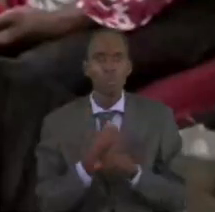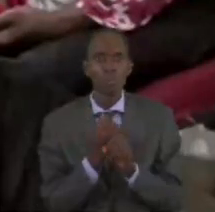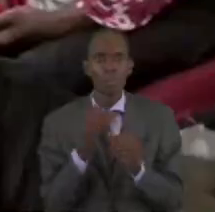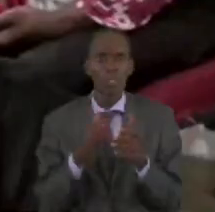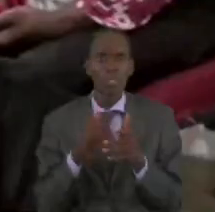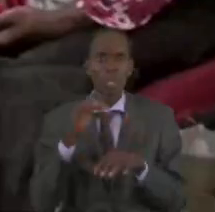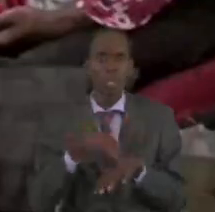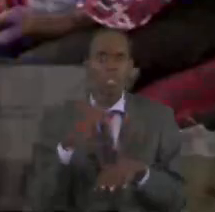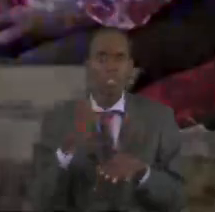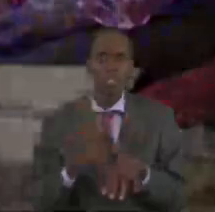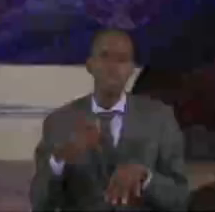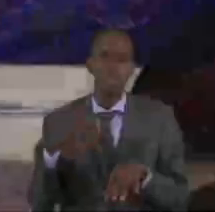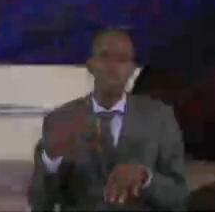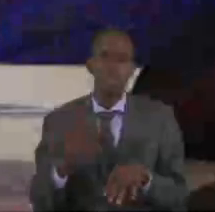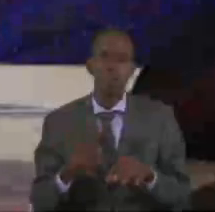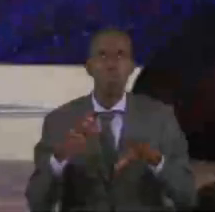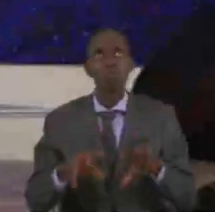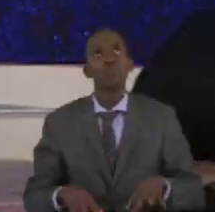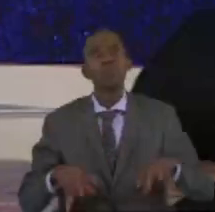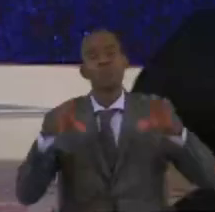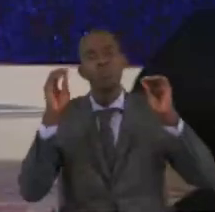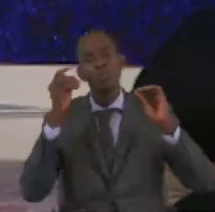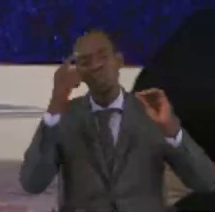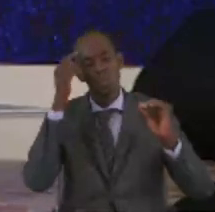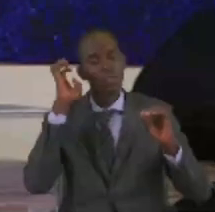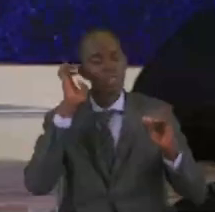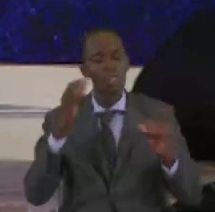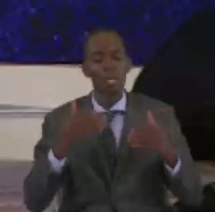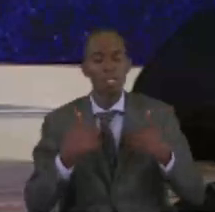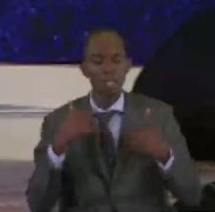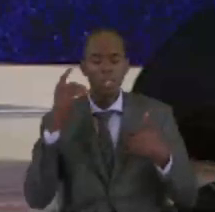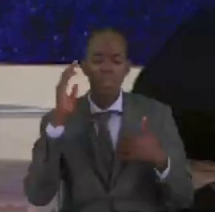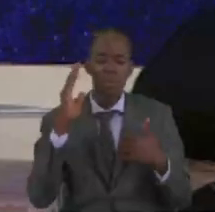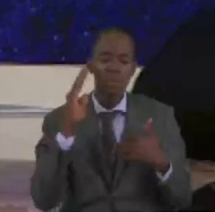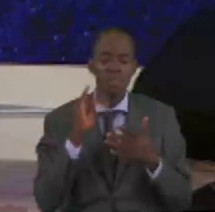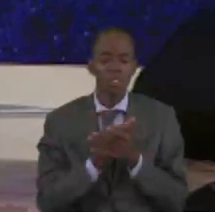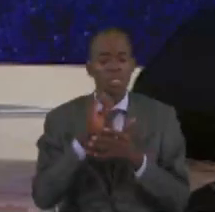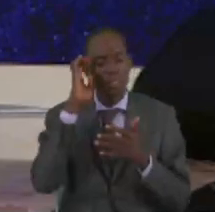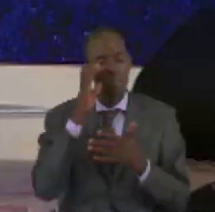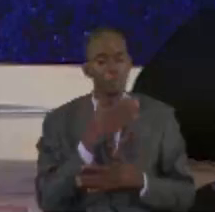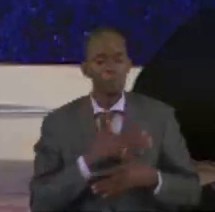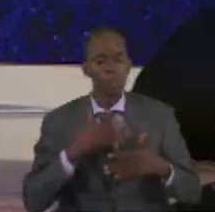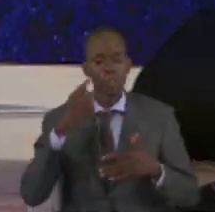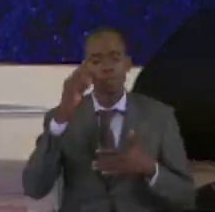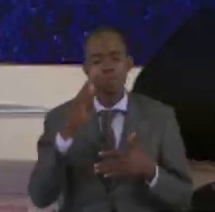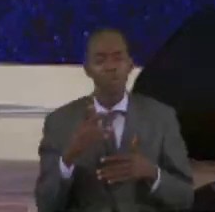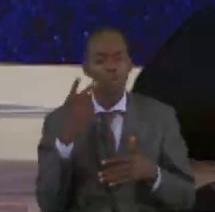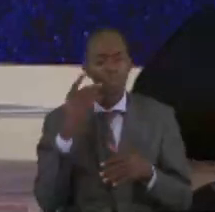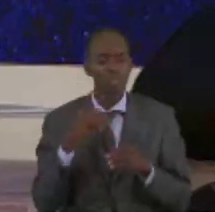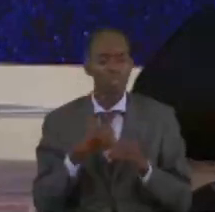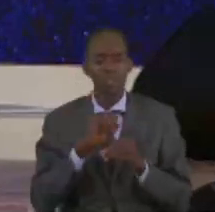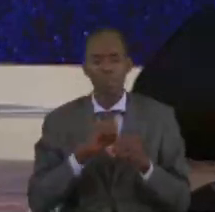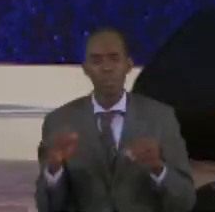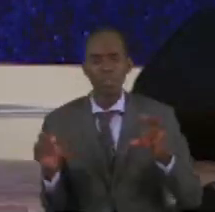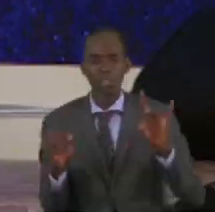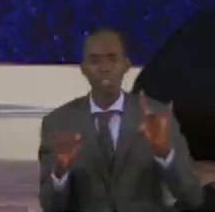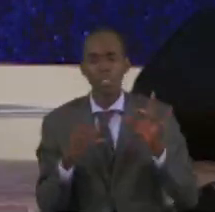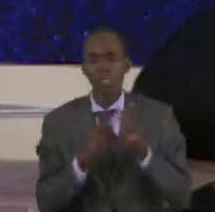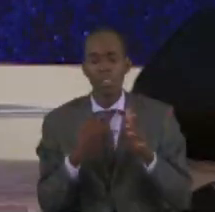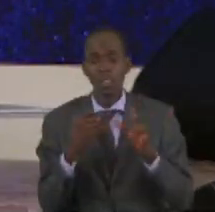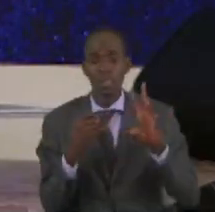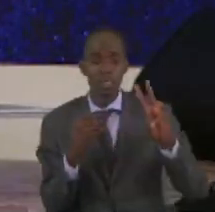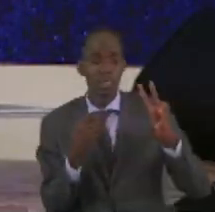était enlevé. Alors il avait le témoignage de plaire à Dieu. Verset 6.